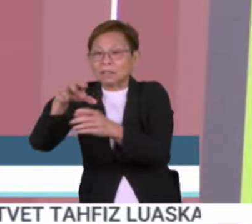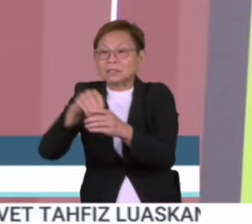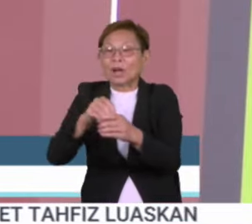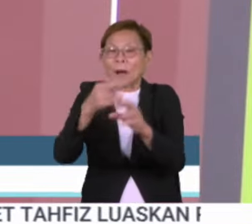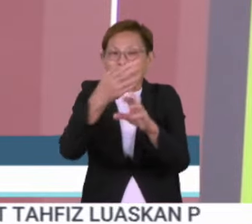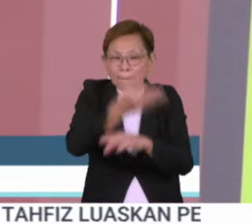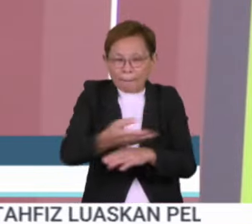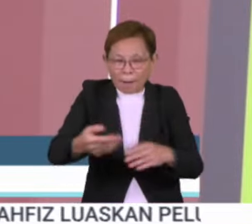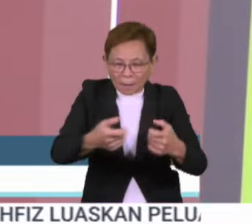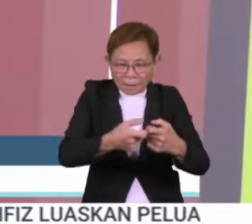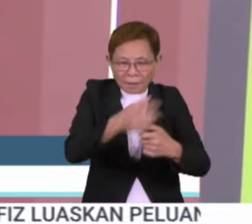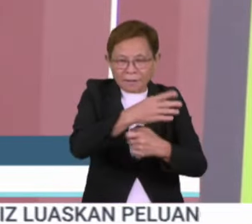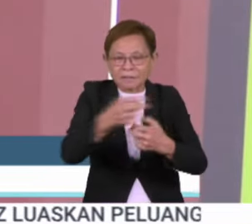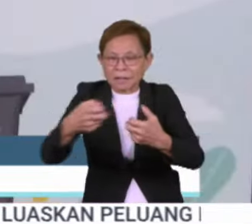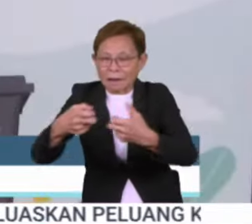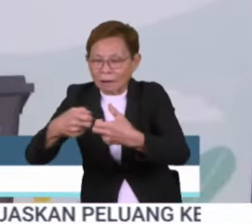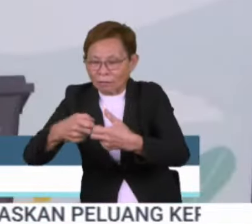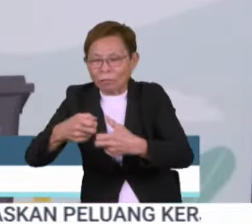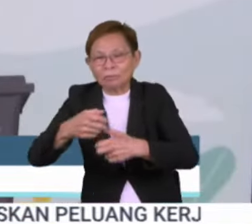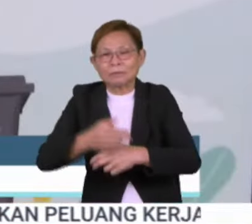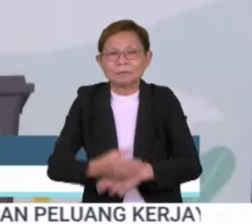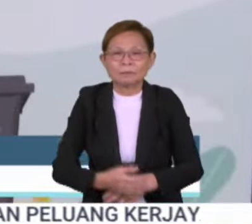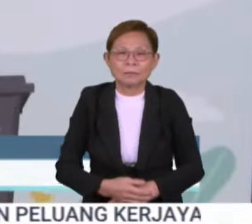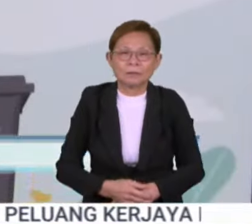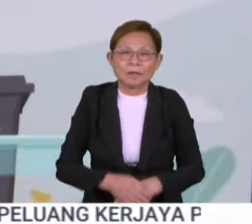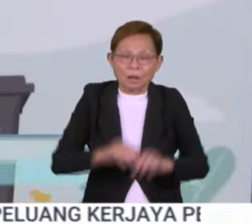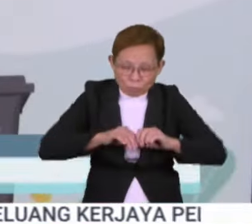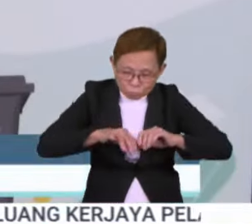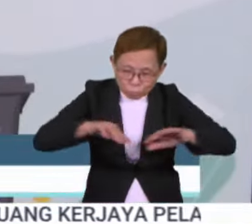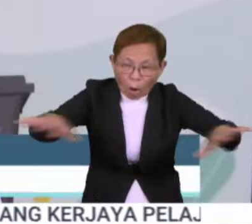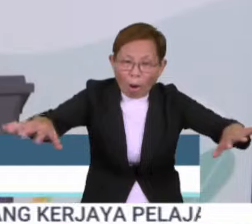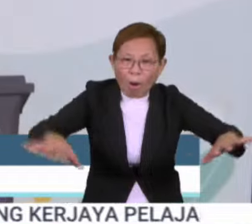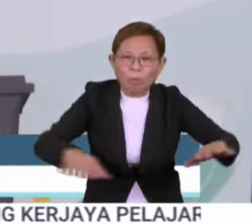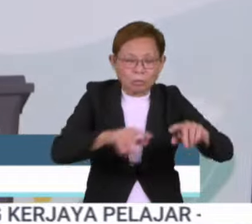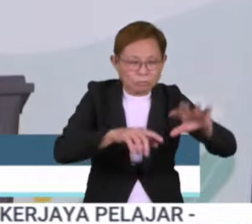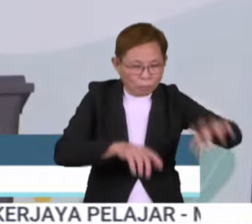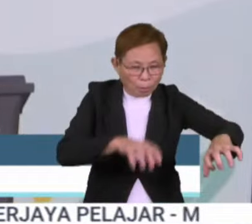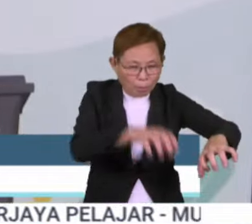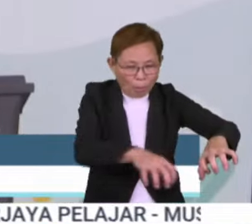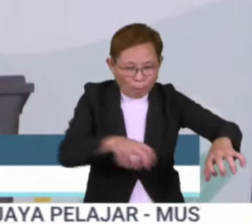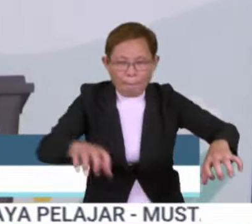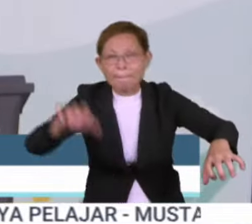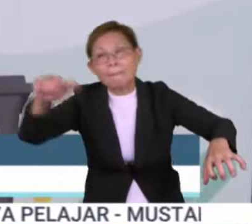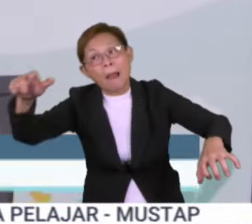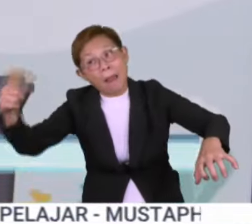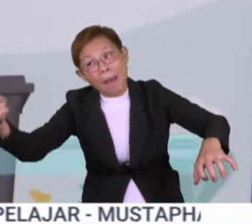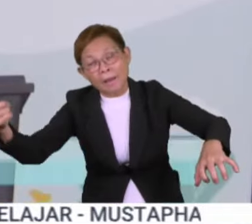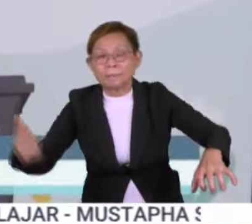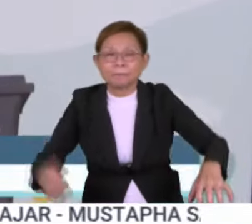barangan elektrik dan elektronik. Patut diperluaskan lagi untuk kawasan-kawasan lain pula supaya